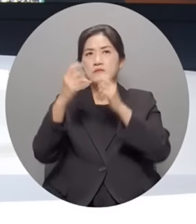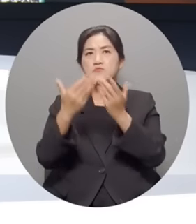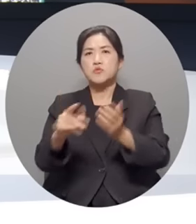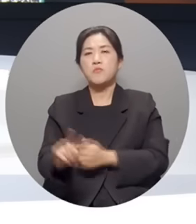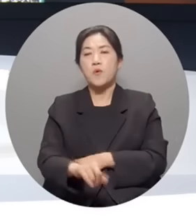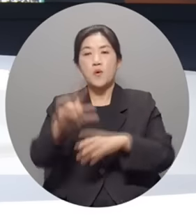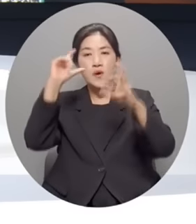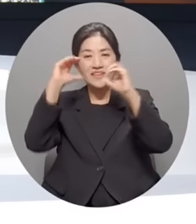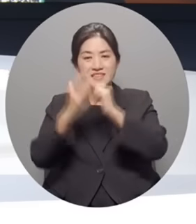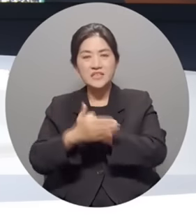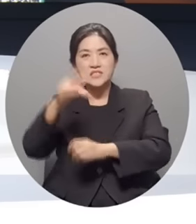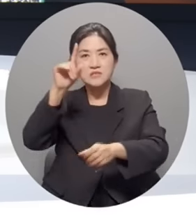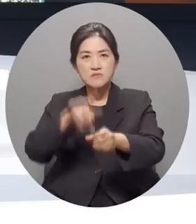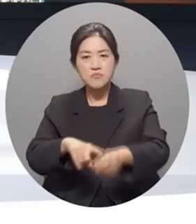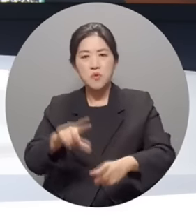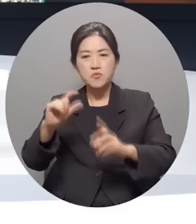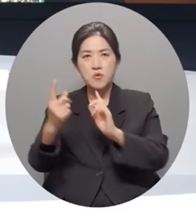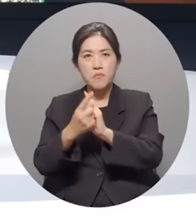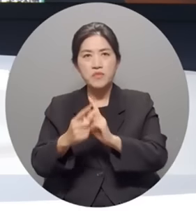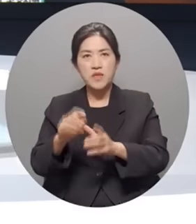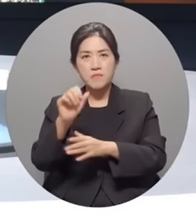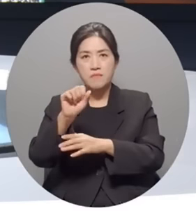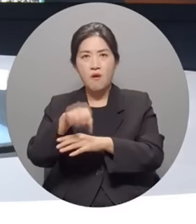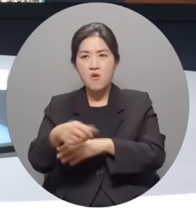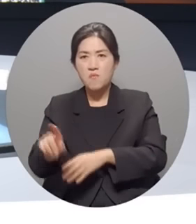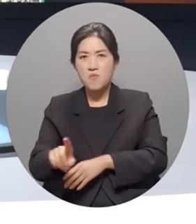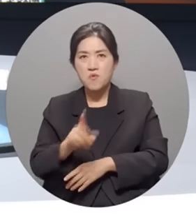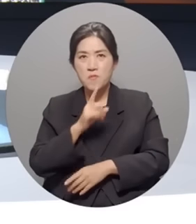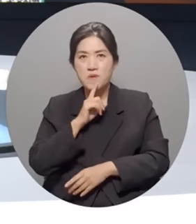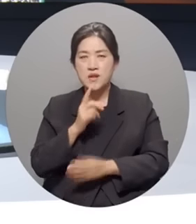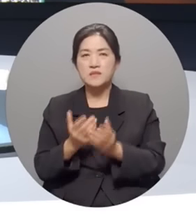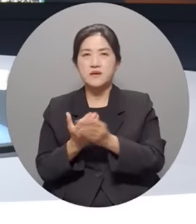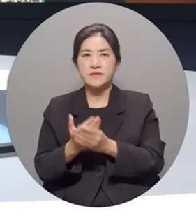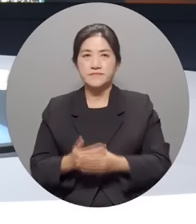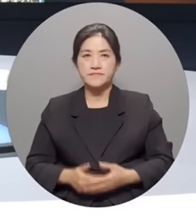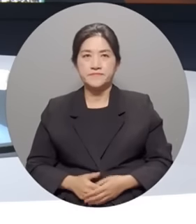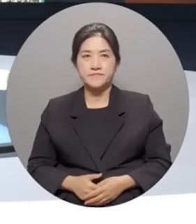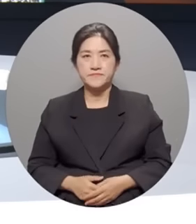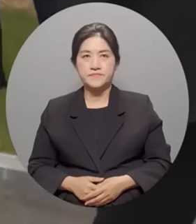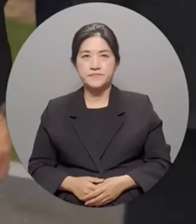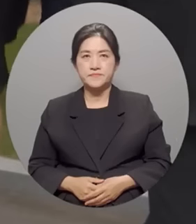찍으려고 면담했습니다 김민현 기자의 보도입니다